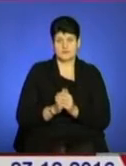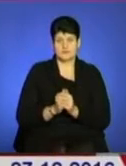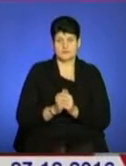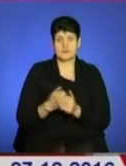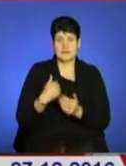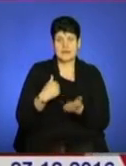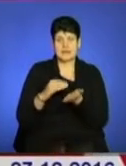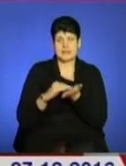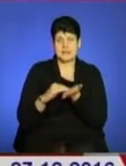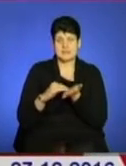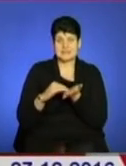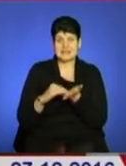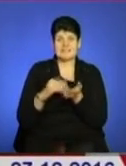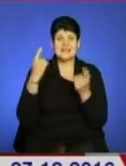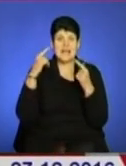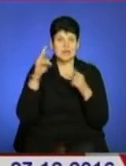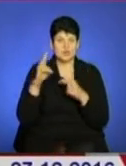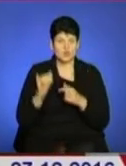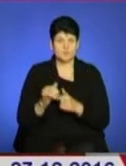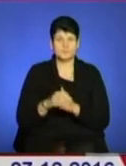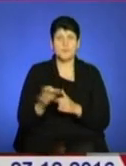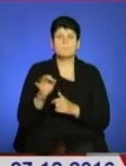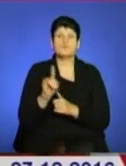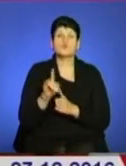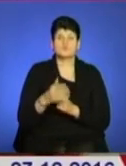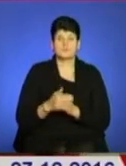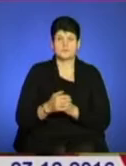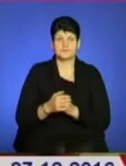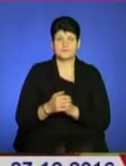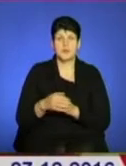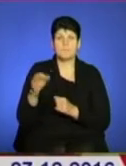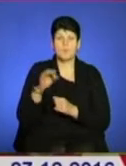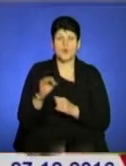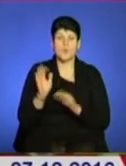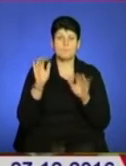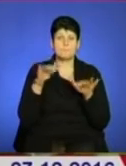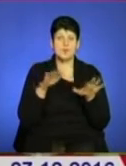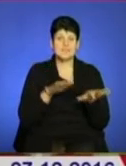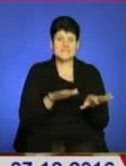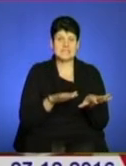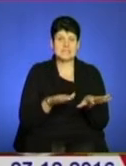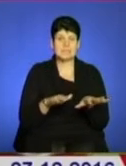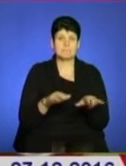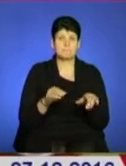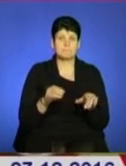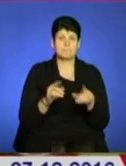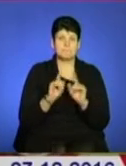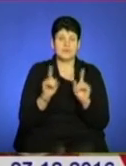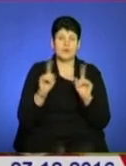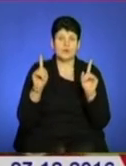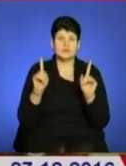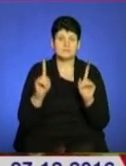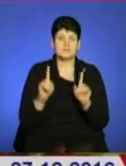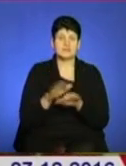Я написав казку. Про що вона? Розкажи. Про морські пригоди. Морська черепаха, яка мало